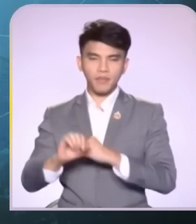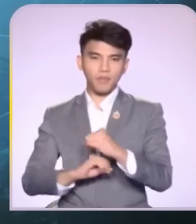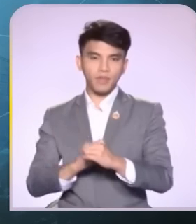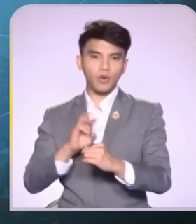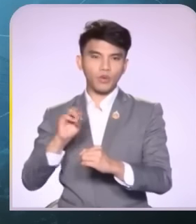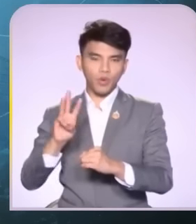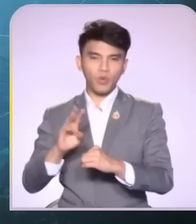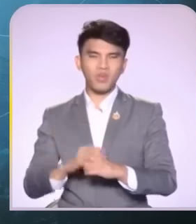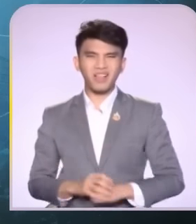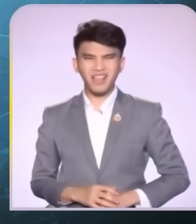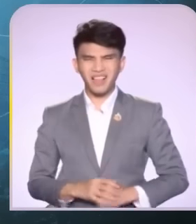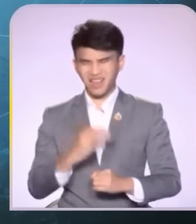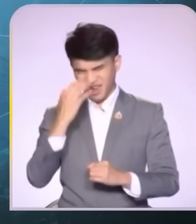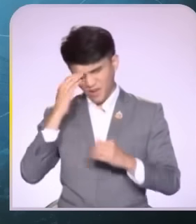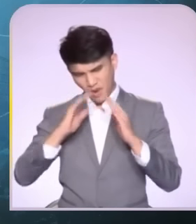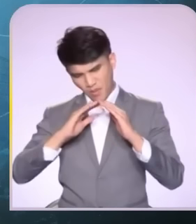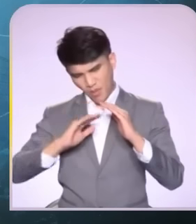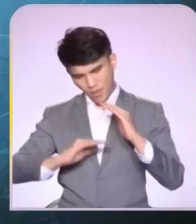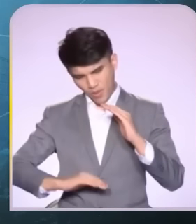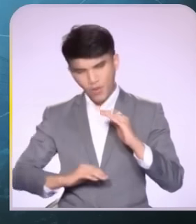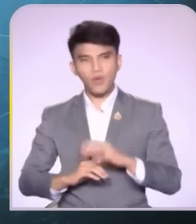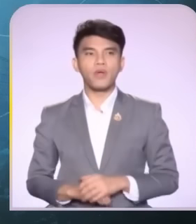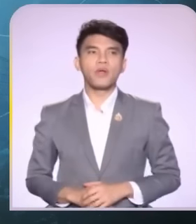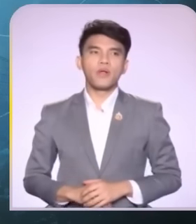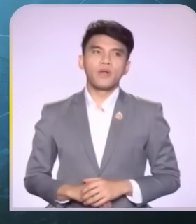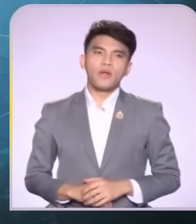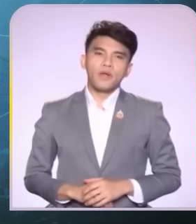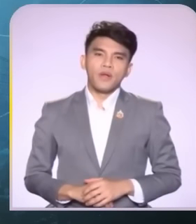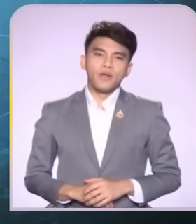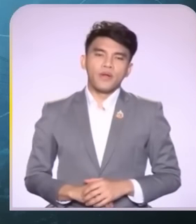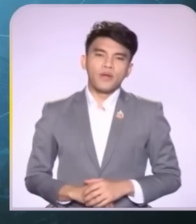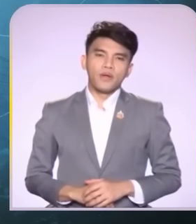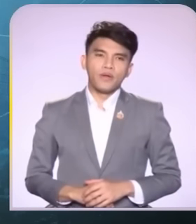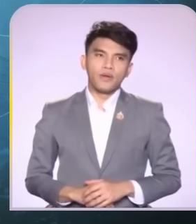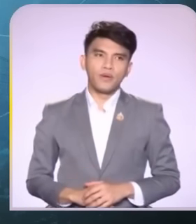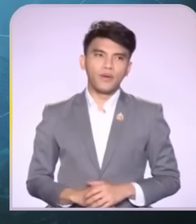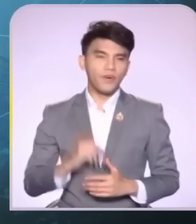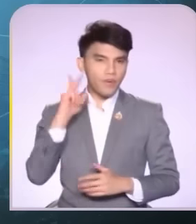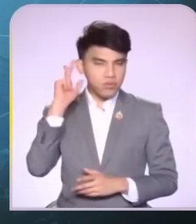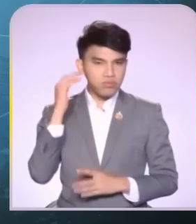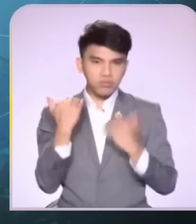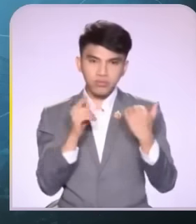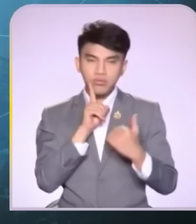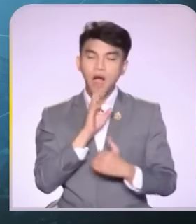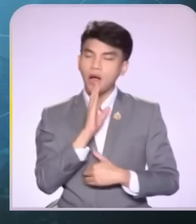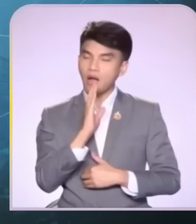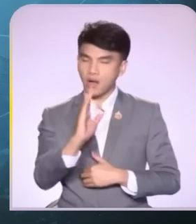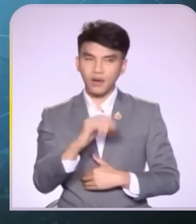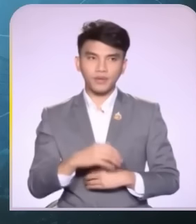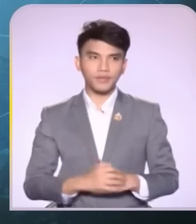ในปี66ทำไมมันลดลงอย่างนี้ล่ะคุณผู้ชม ข่าวนี้ถามตรงๆเลยนะ